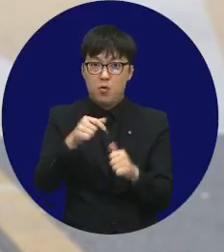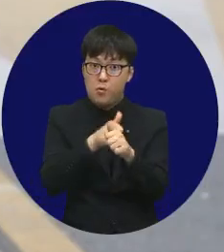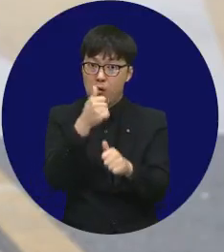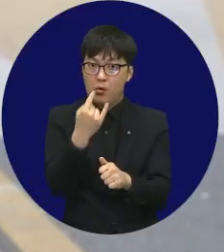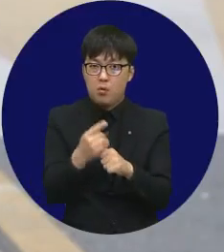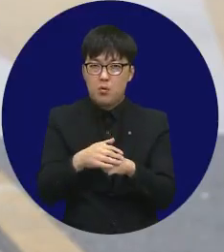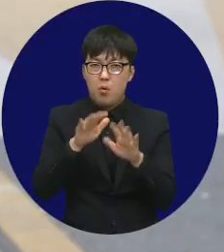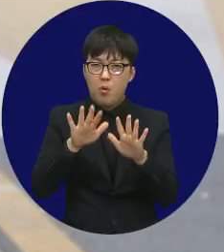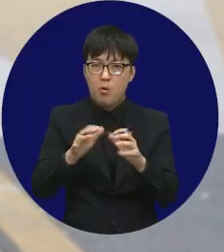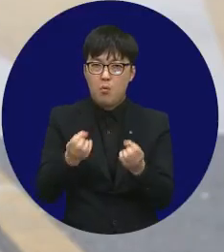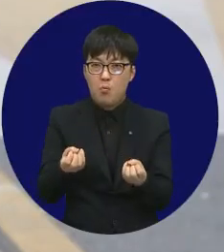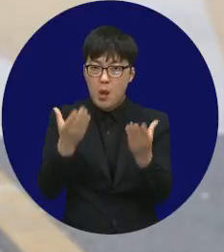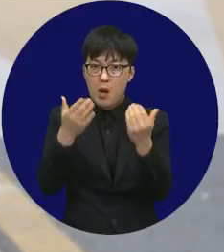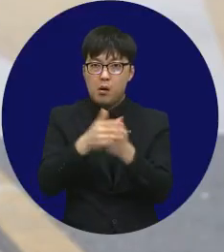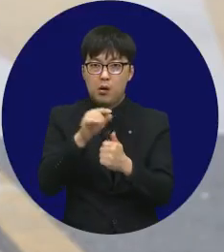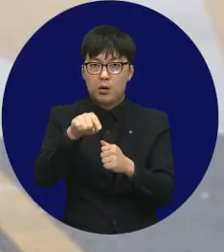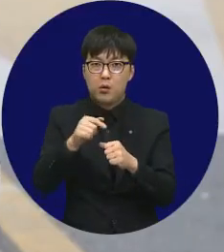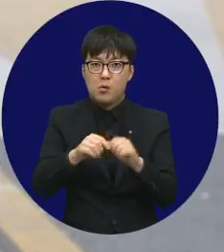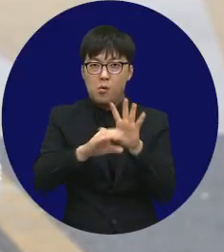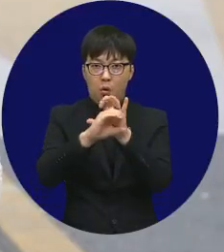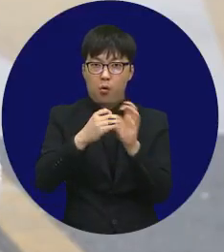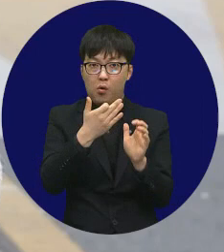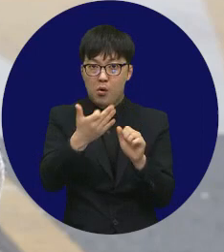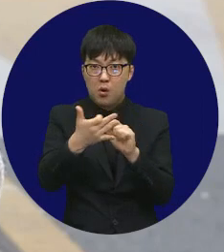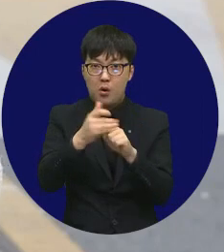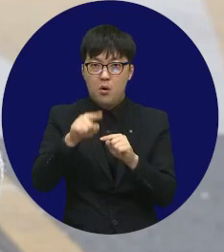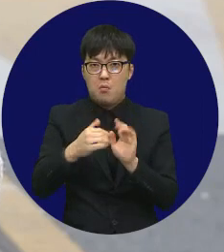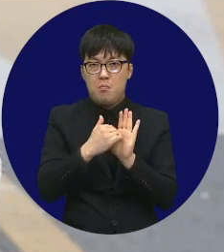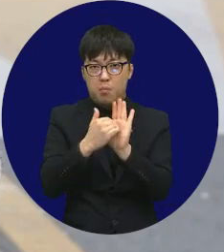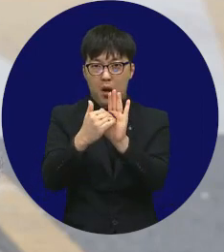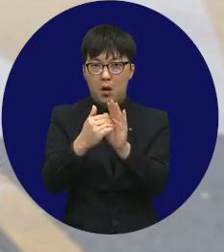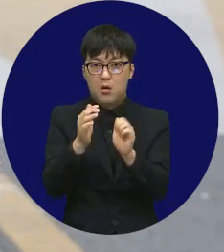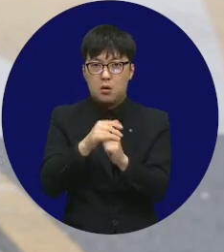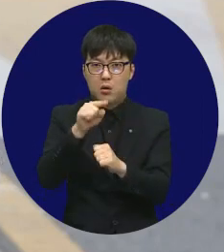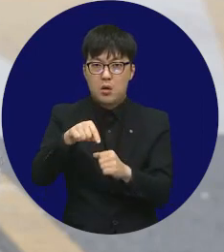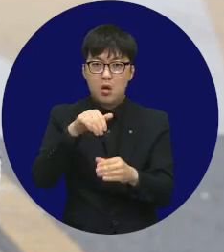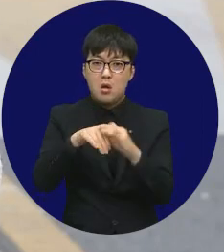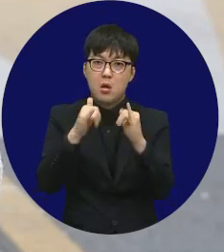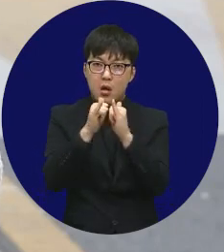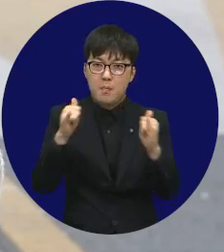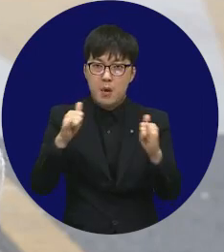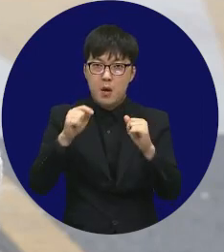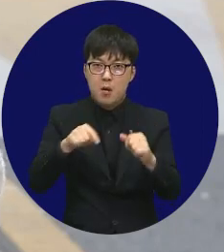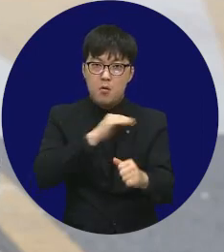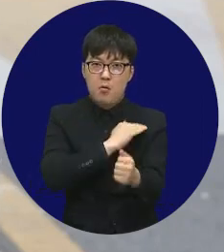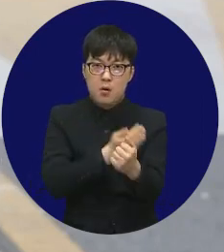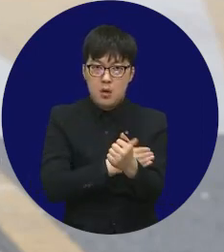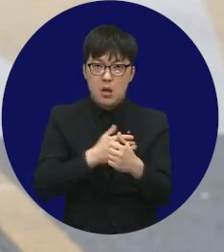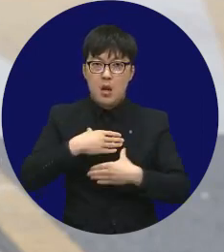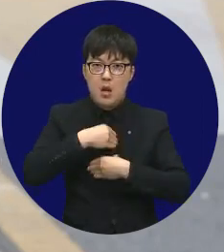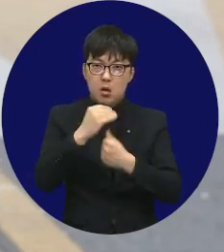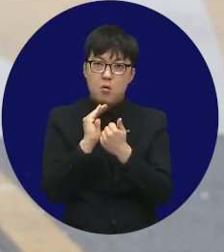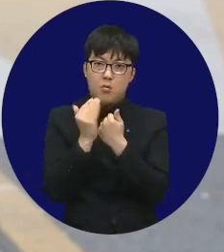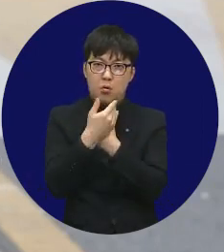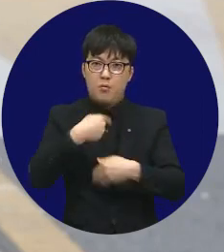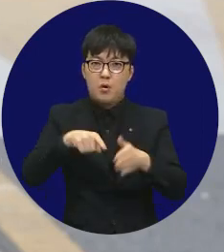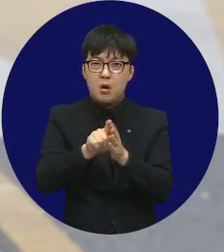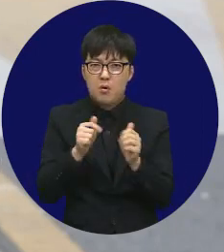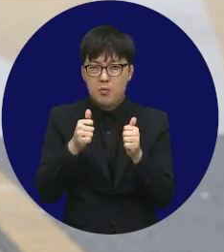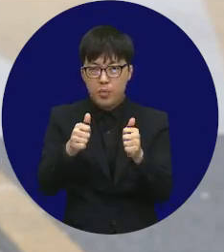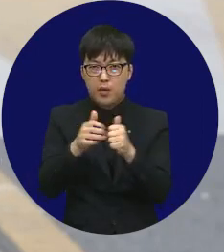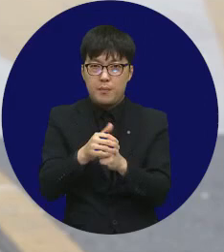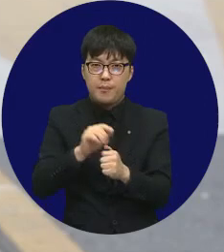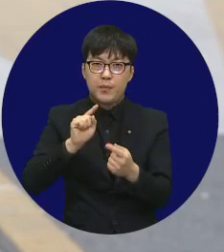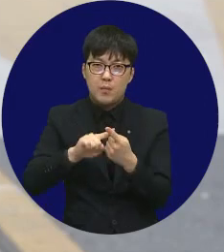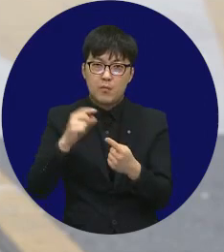중앙선거관리위원회는 이번 포럼을 통해 코로나19 위기라는 한계를 넘어 유권자의 참정권과 안전을 보장하기 위한 노력과 국제사회가